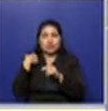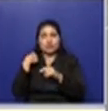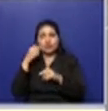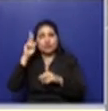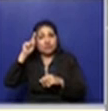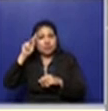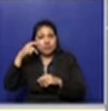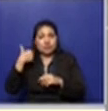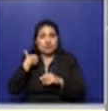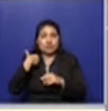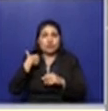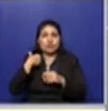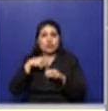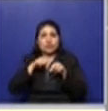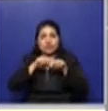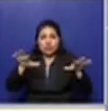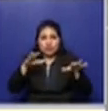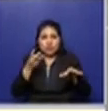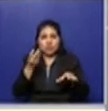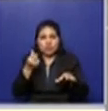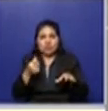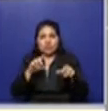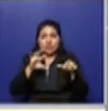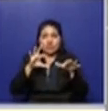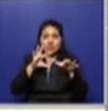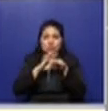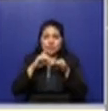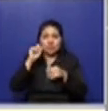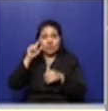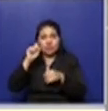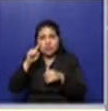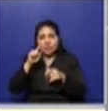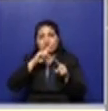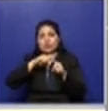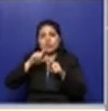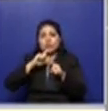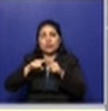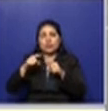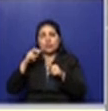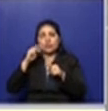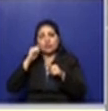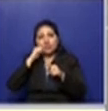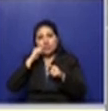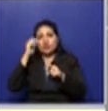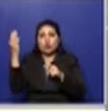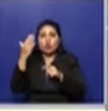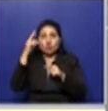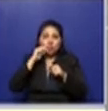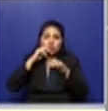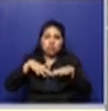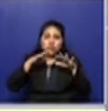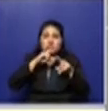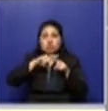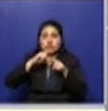ถานการณ์เป็นที่ประจักษ์ทั้งเหตุฉุกเฉินอุบัติภัยซึ่งมีผลต่อกลุ่มคนตลอด24ชั่วโม